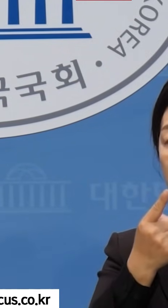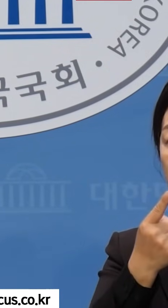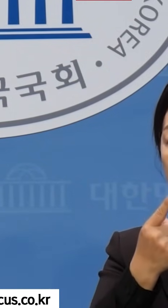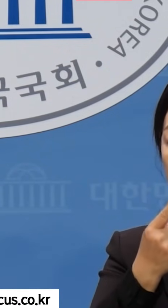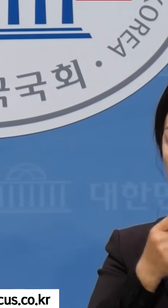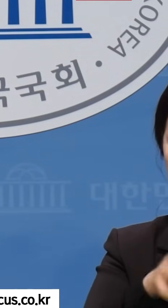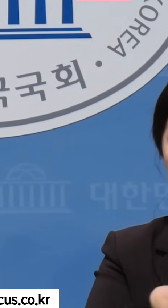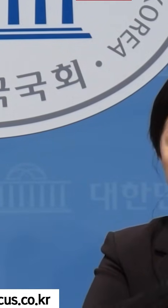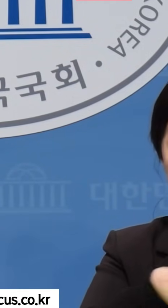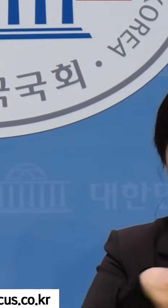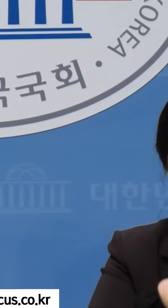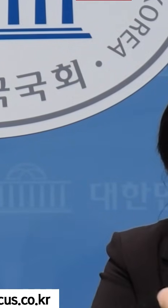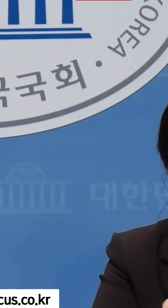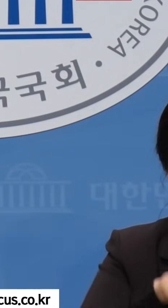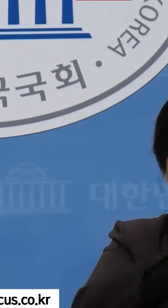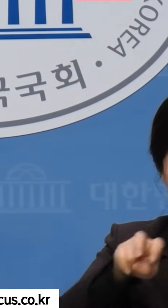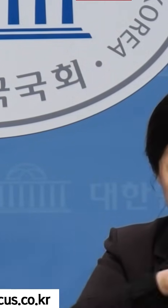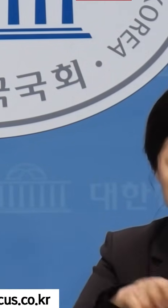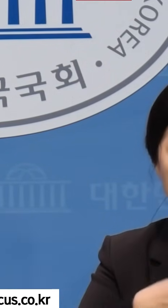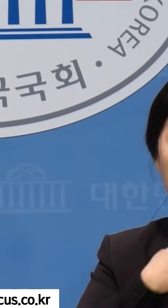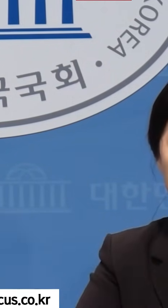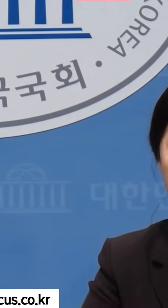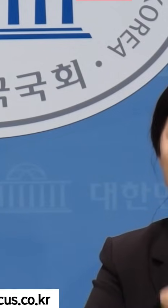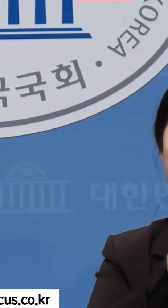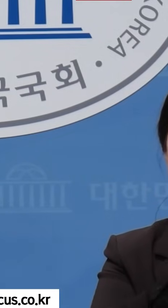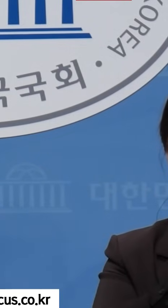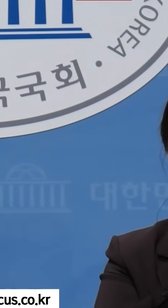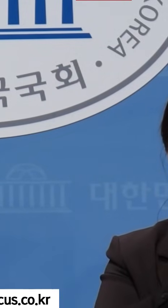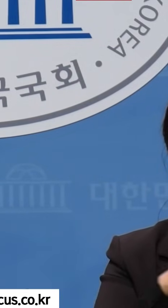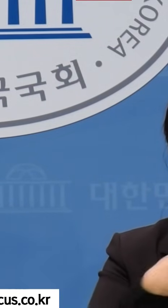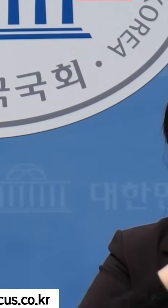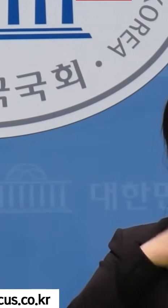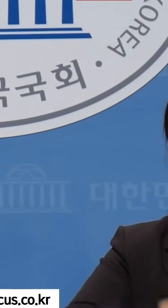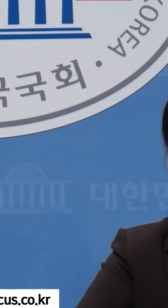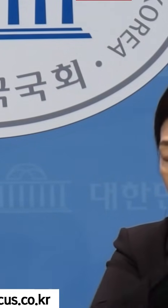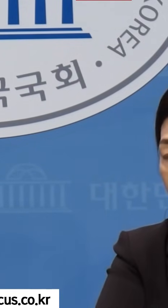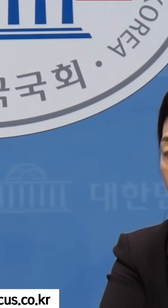파헤쳤다는 것이 검찰에